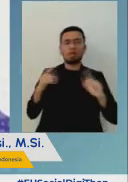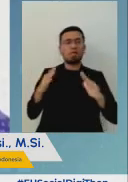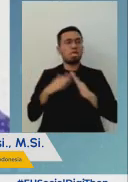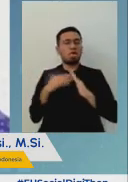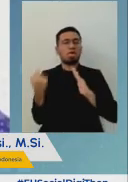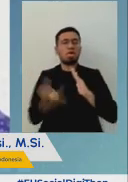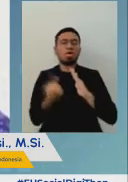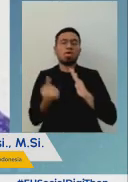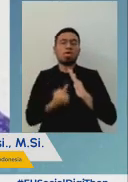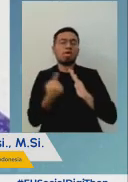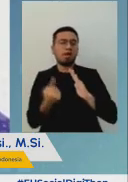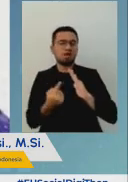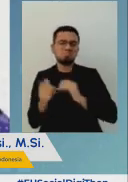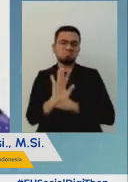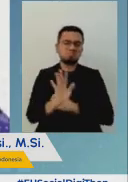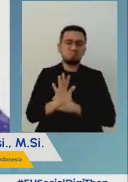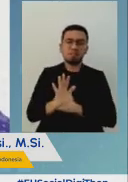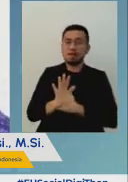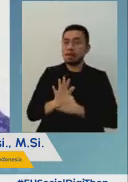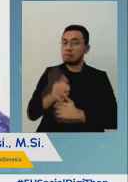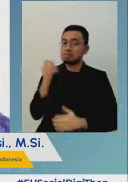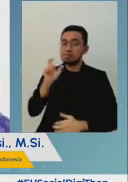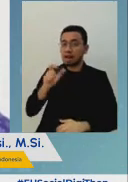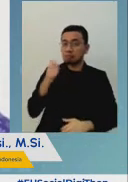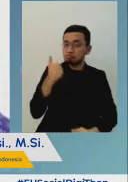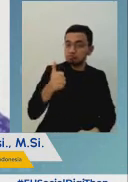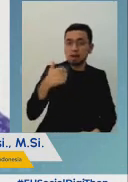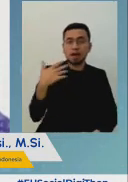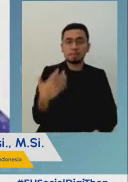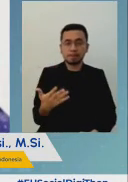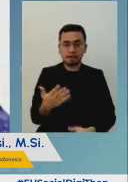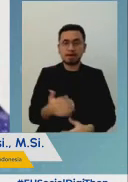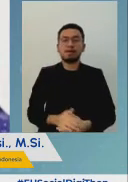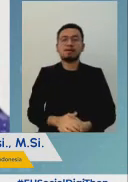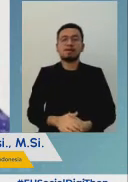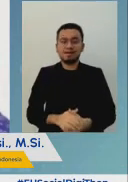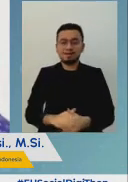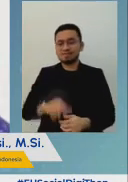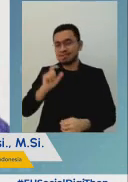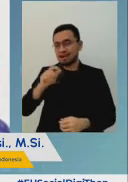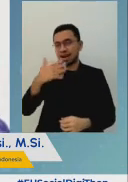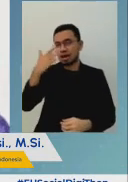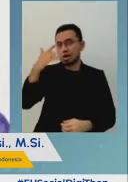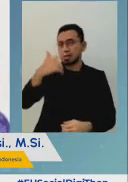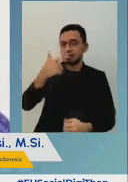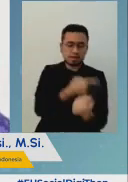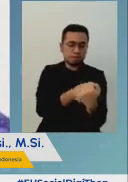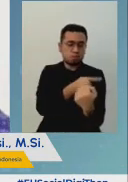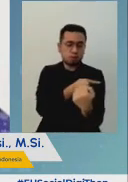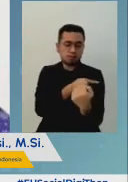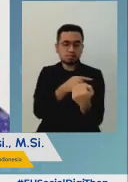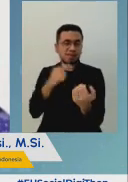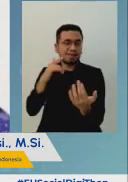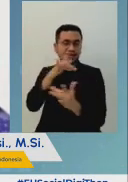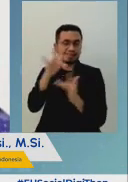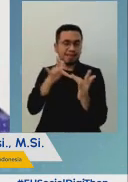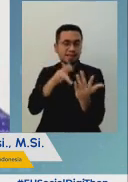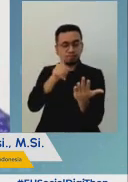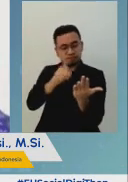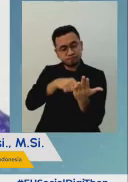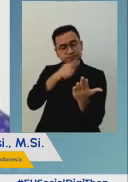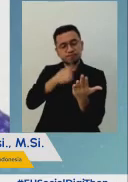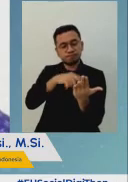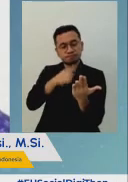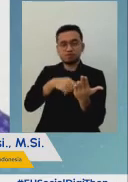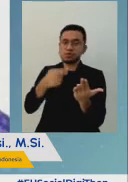kita meningkatkan keterampilan kita dalam berselancar di dunia maya, ya. Itu yang kita sebut sebagai